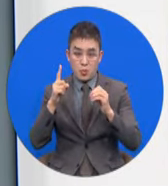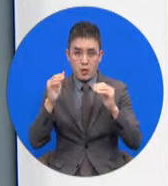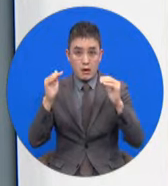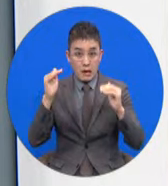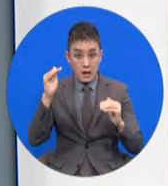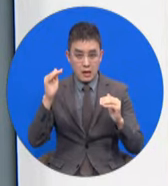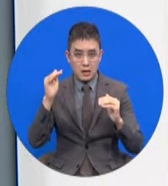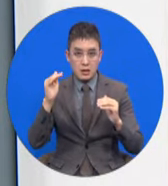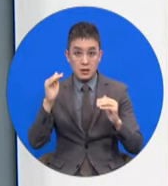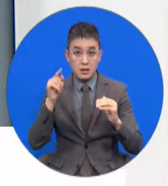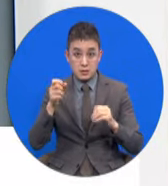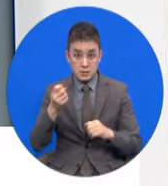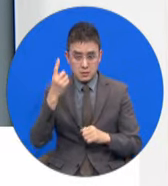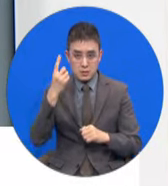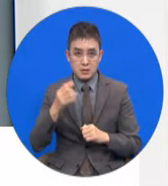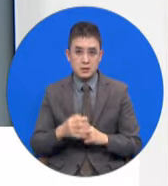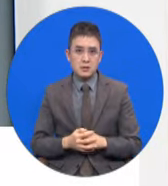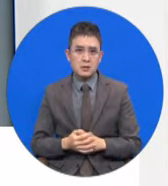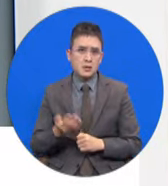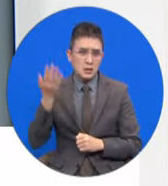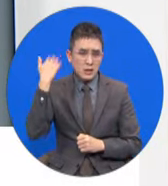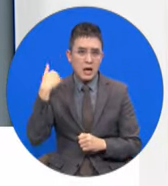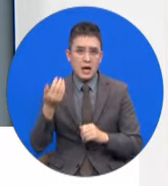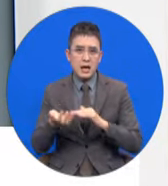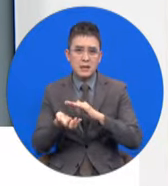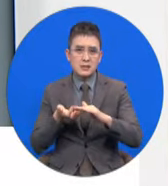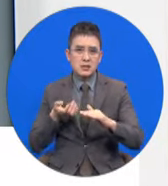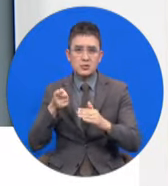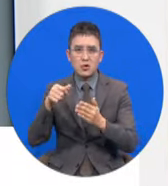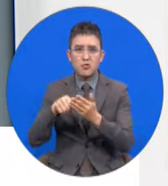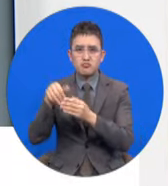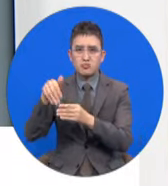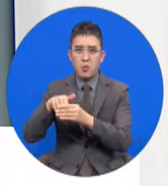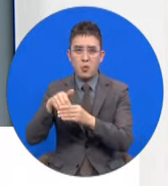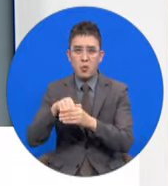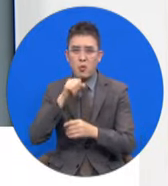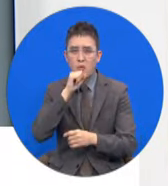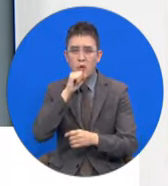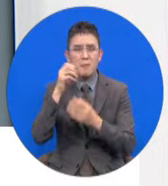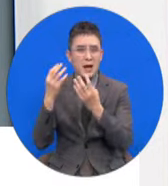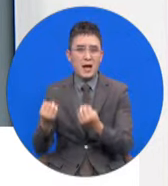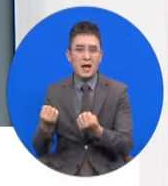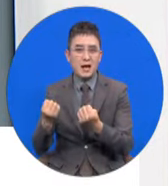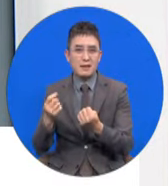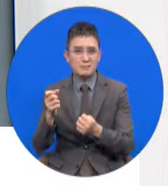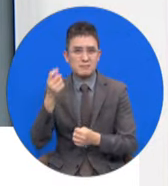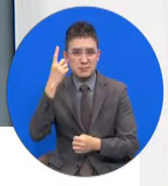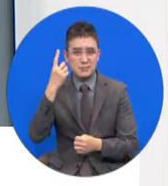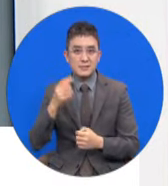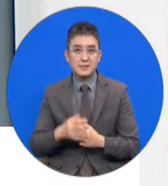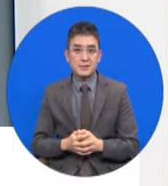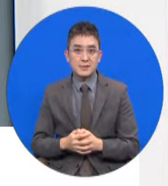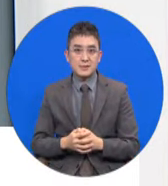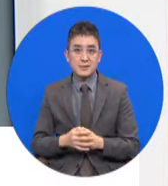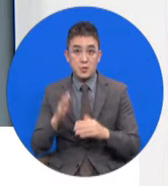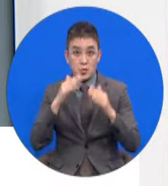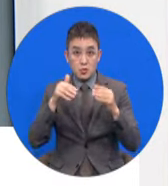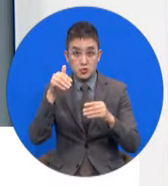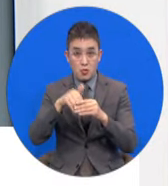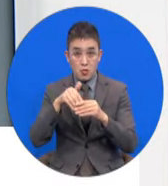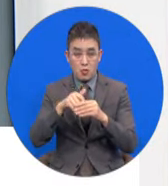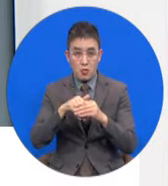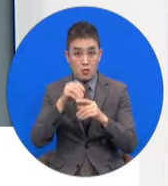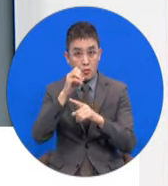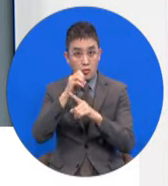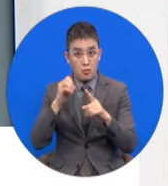때문에 투표할 분들이 많이 줄어든 것이죠. 본선거에서. 그래서 아마 본선거 투표율을 고려한다면